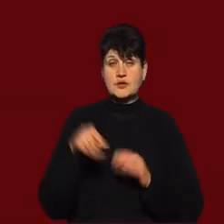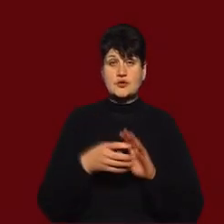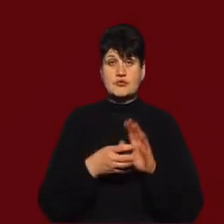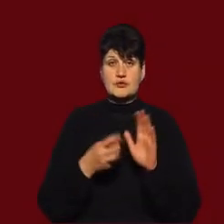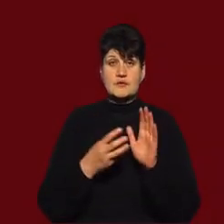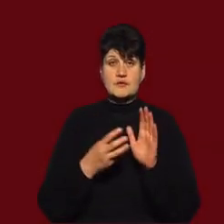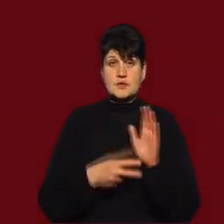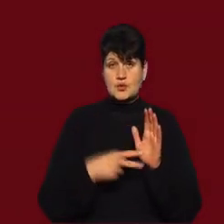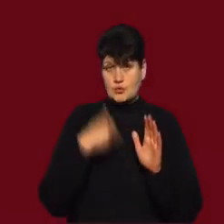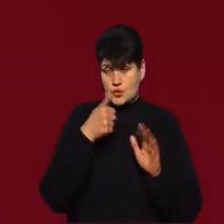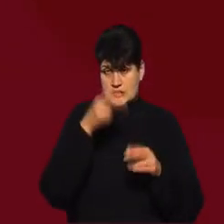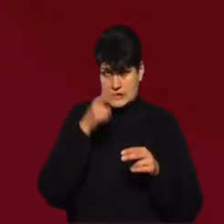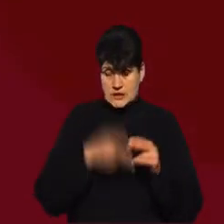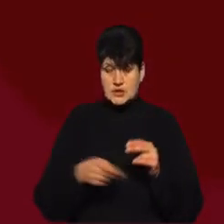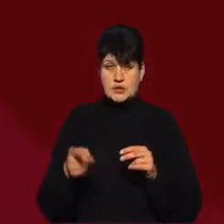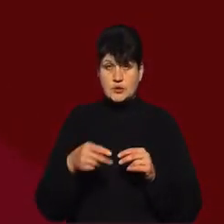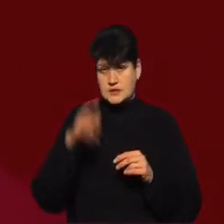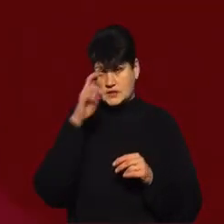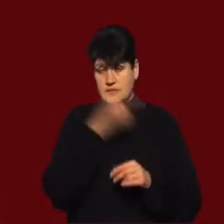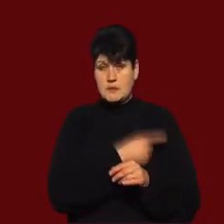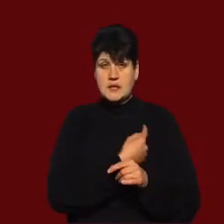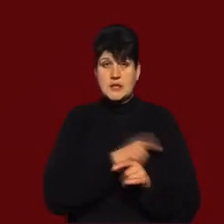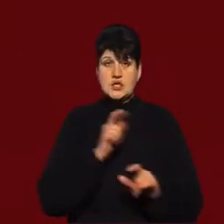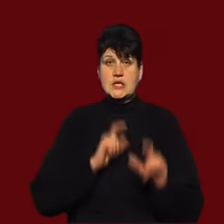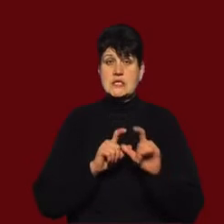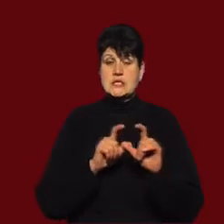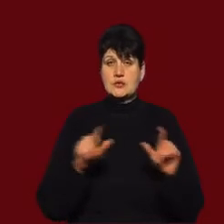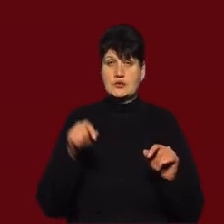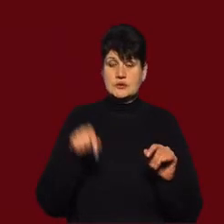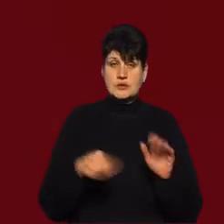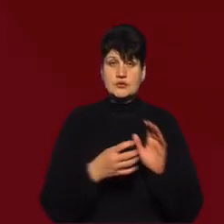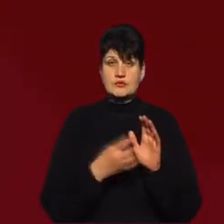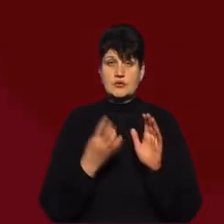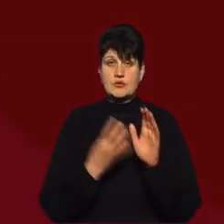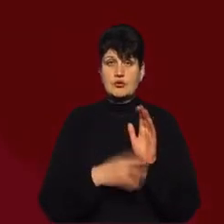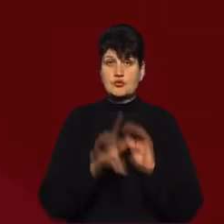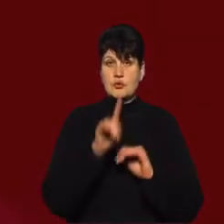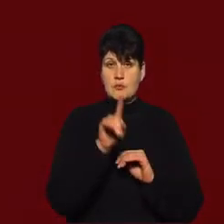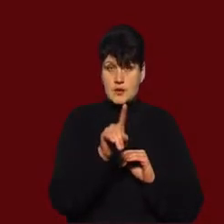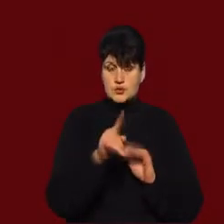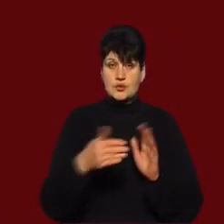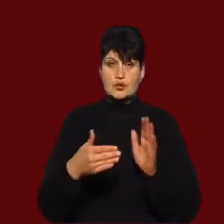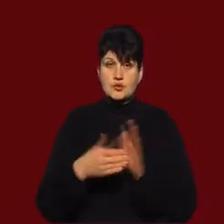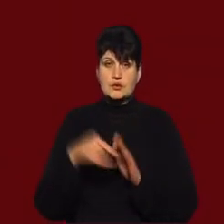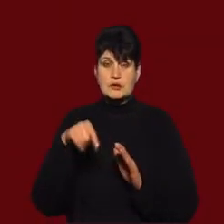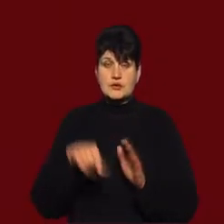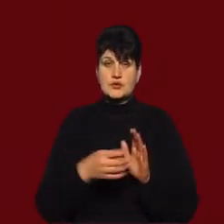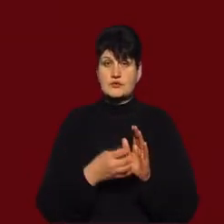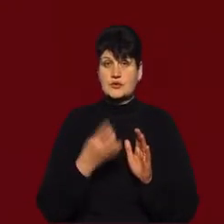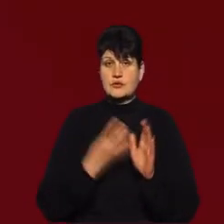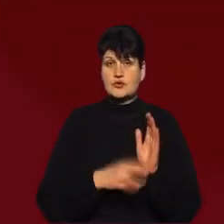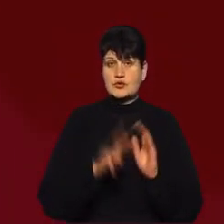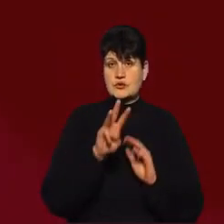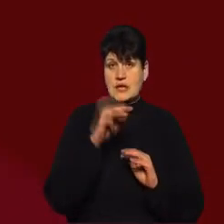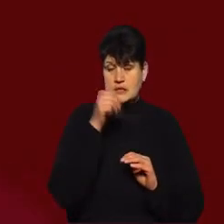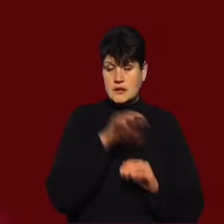закінчив Тернопільський державний медичний інститут. З 1991 по 1993 рік працював